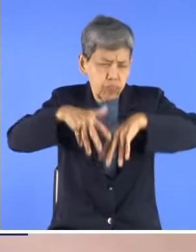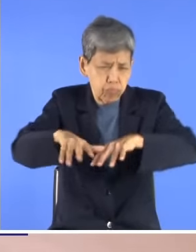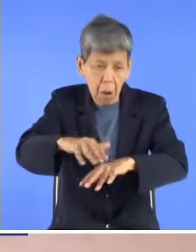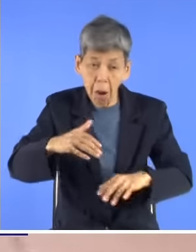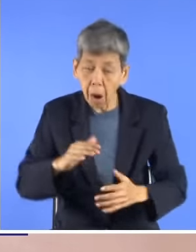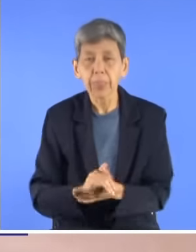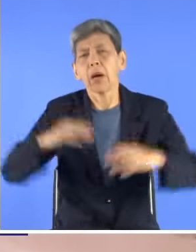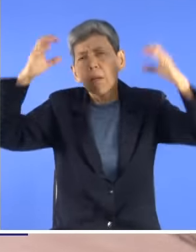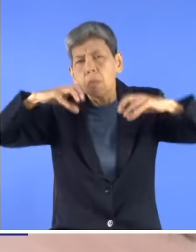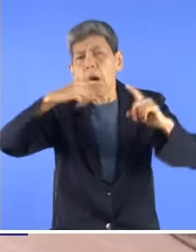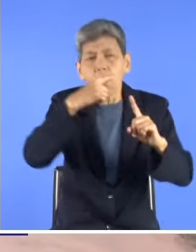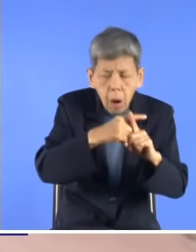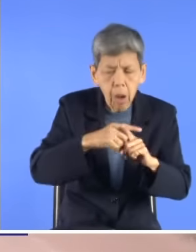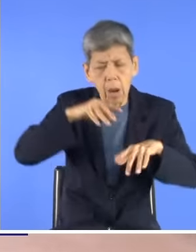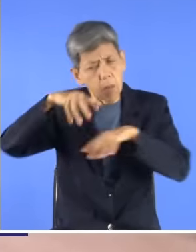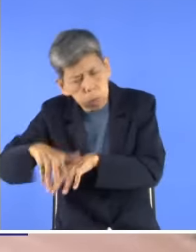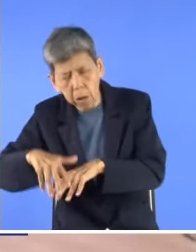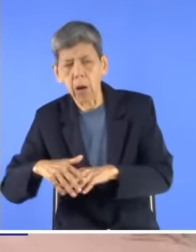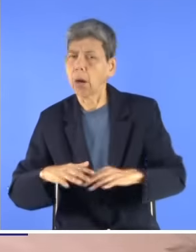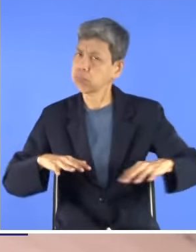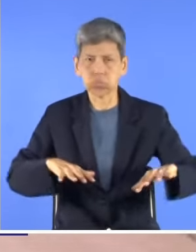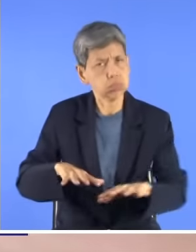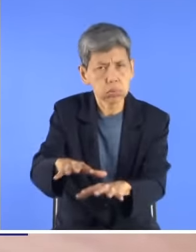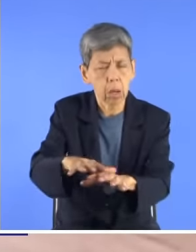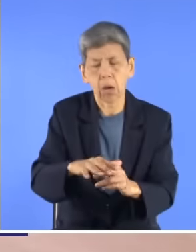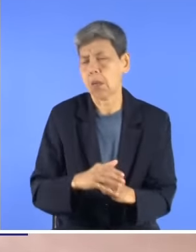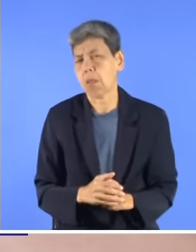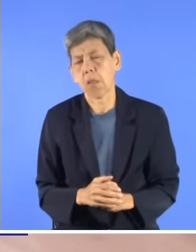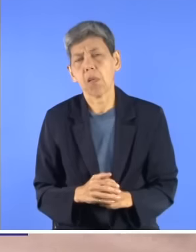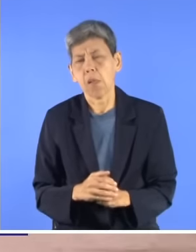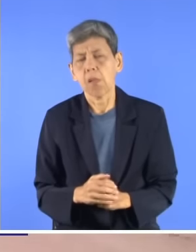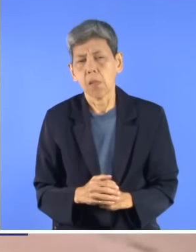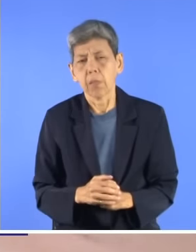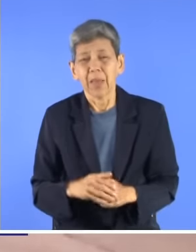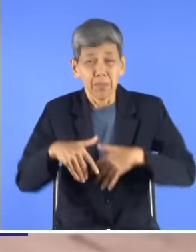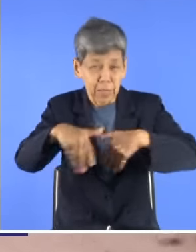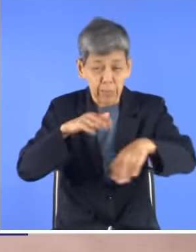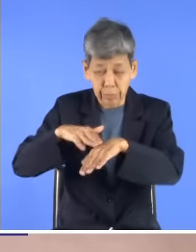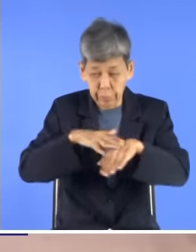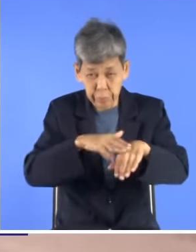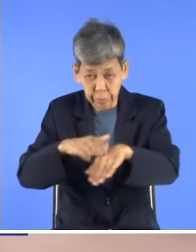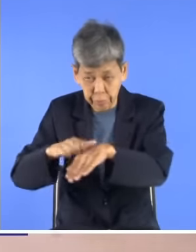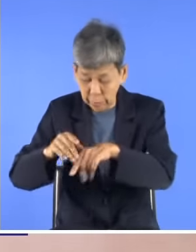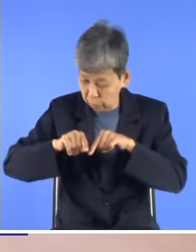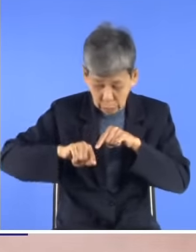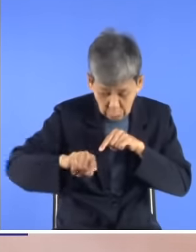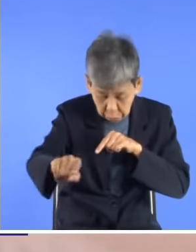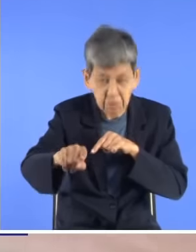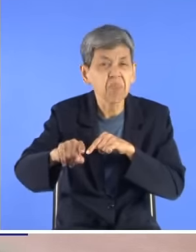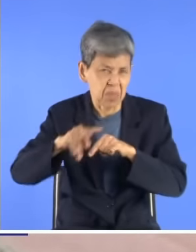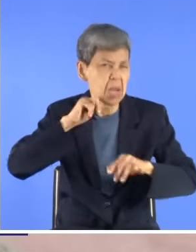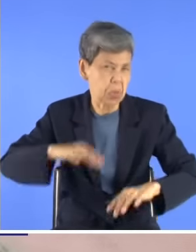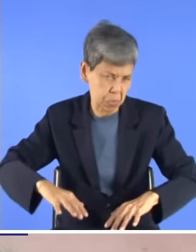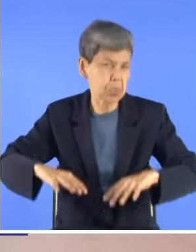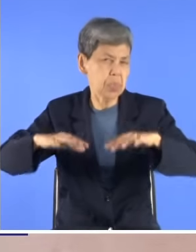อบกับฝนที่ตกหนักตลอดอีกมันก็เลยทะลักทลายเข้ามาอย่างที่เห็นนี่เลยค่ะเตือนประชาชนพื้นที่ท้ายน้ำเตรียมพร้อมรับสถาน